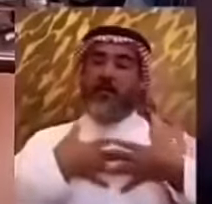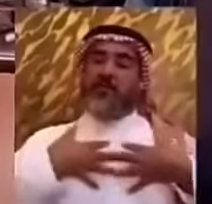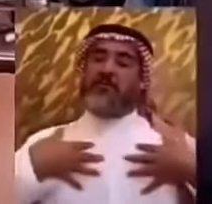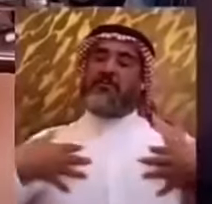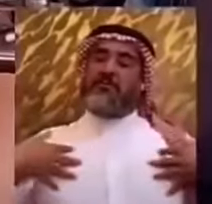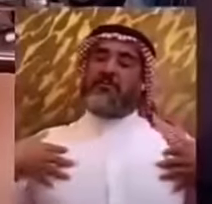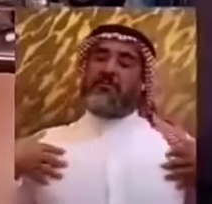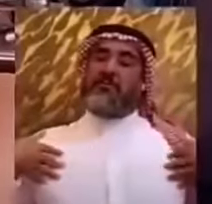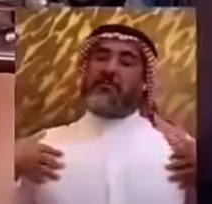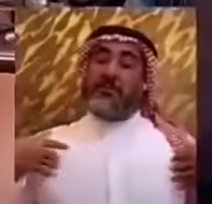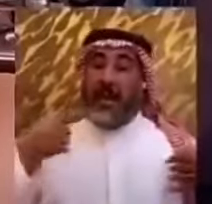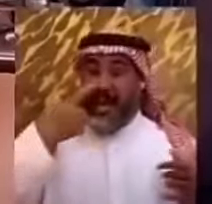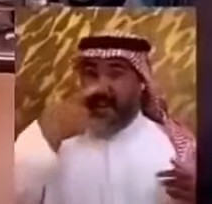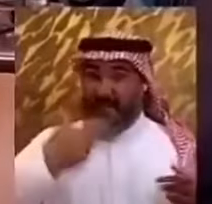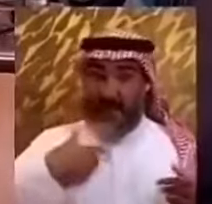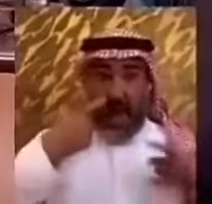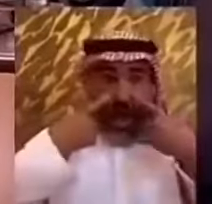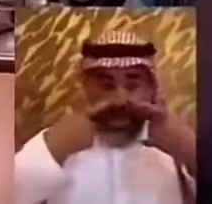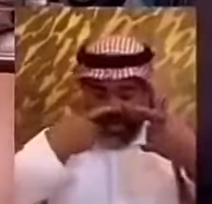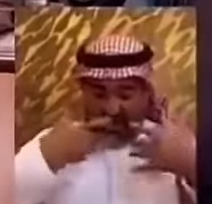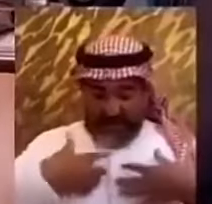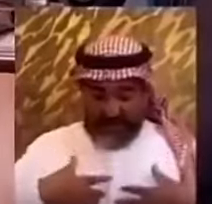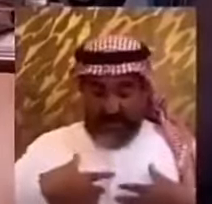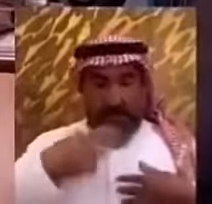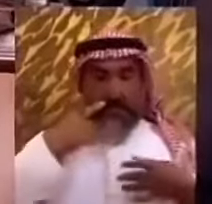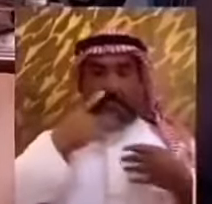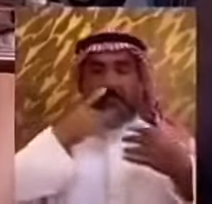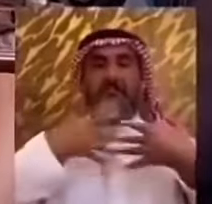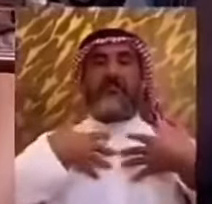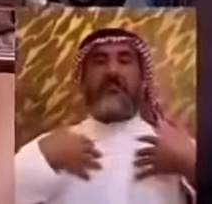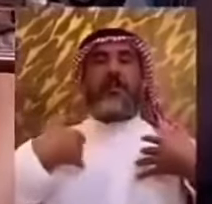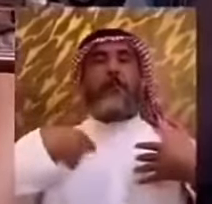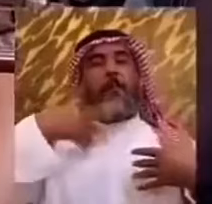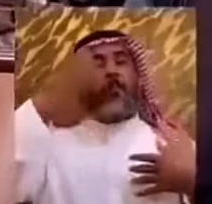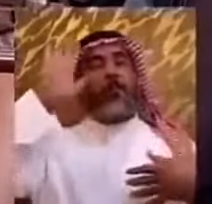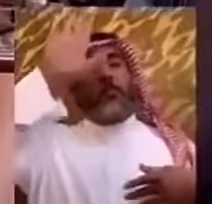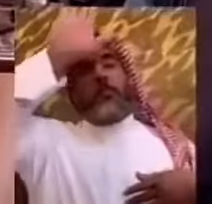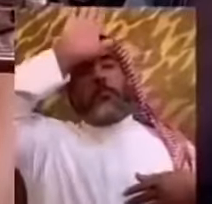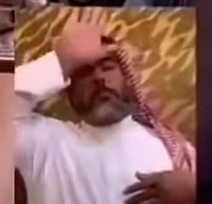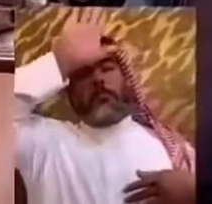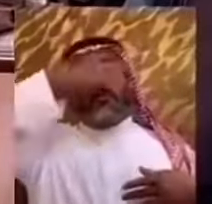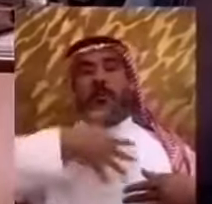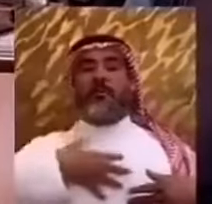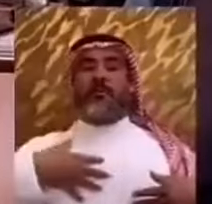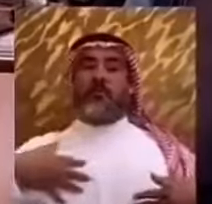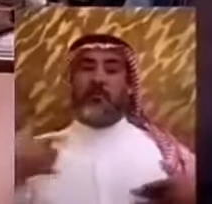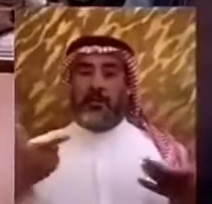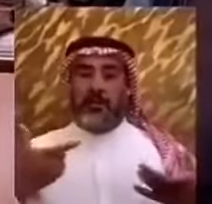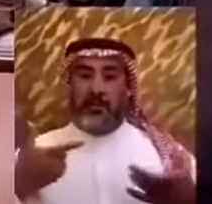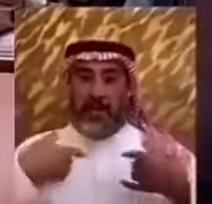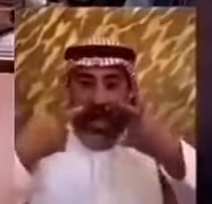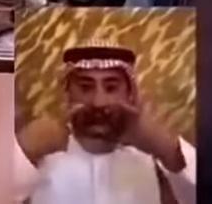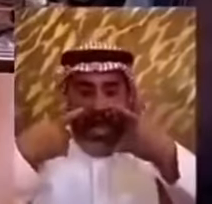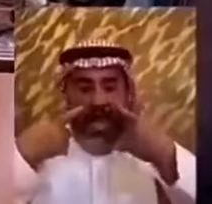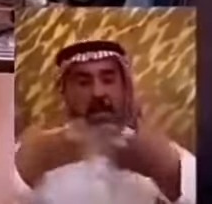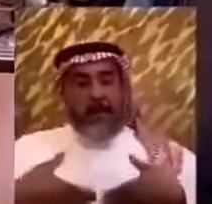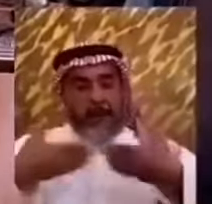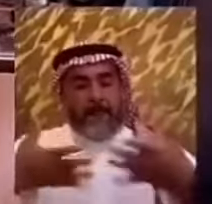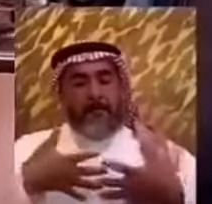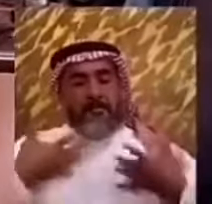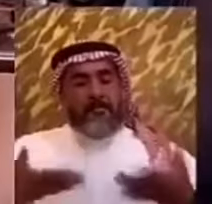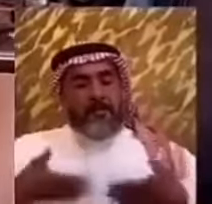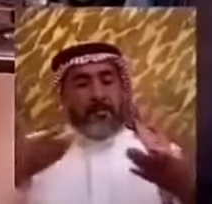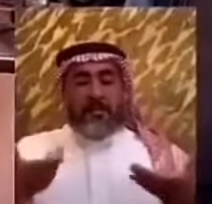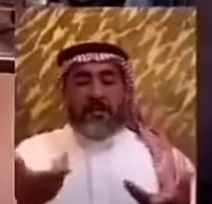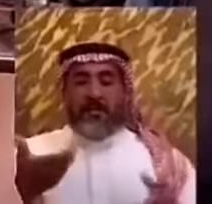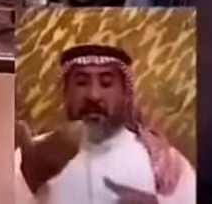فحياتك مقاسة بقدر وناسك، تونس بهالدنيا قبل ما تنتهي دنياك. على ويش